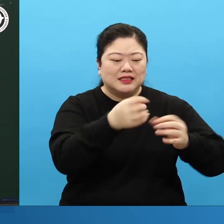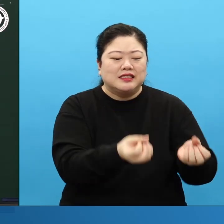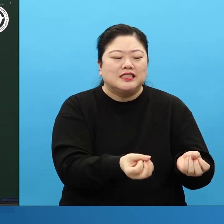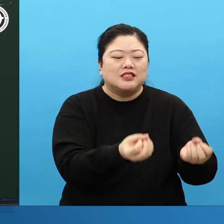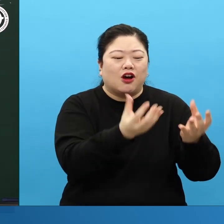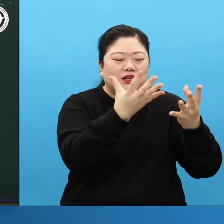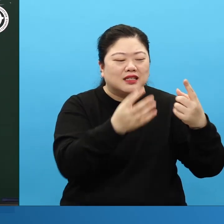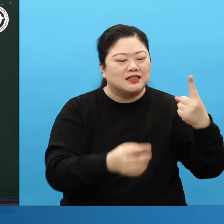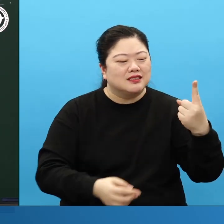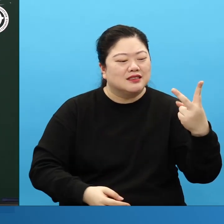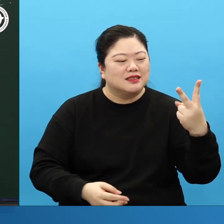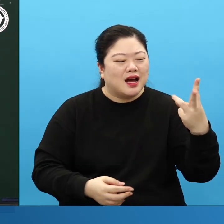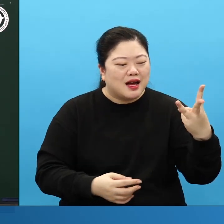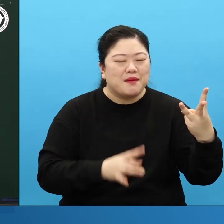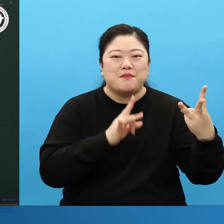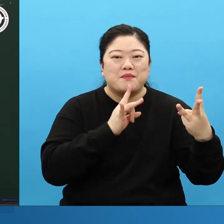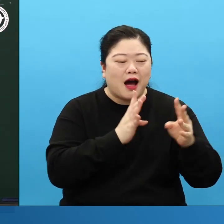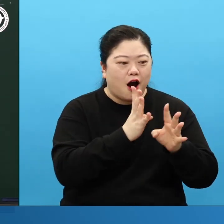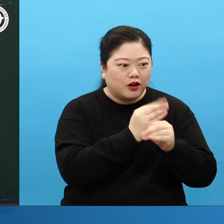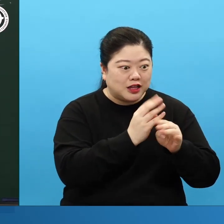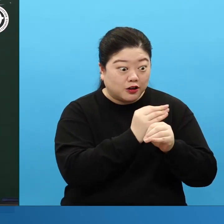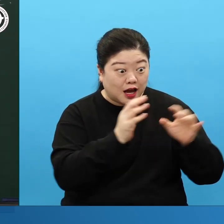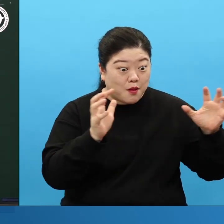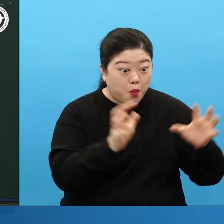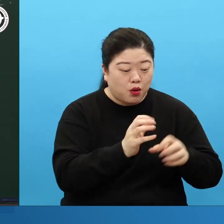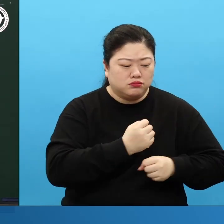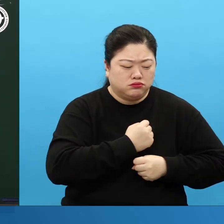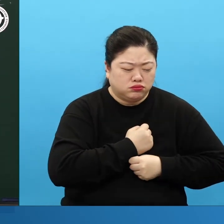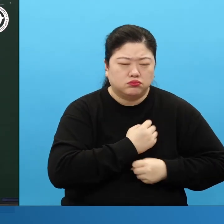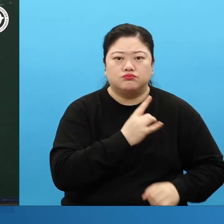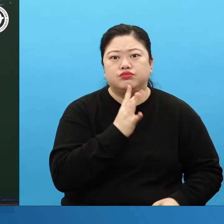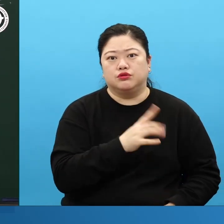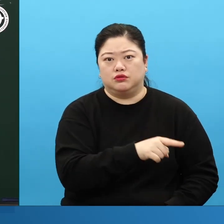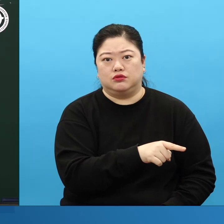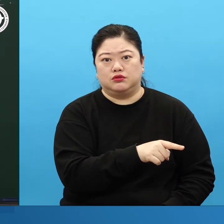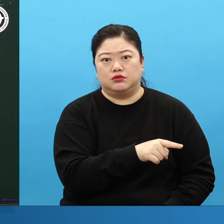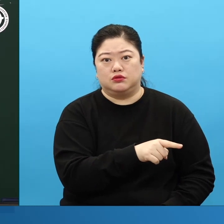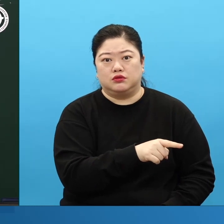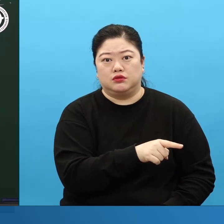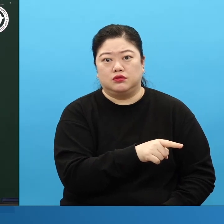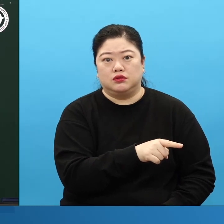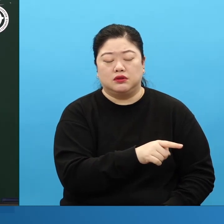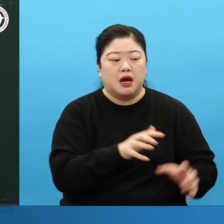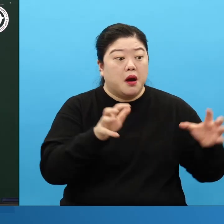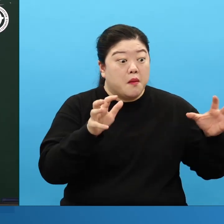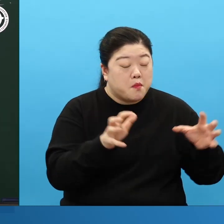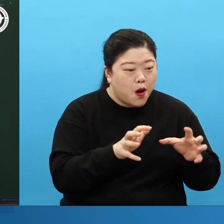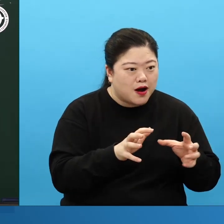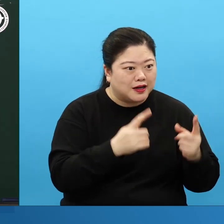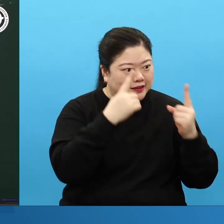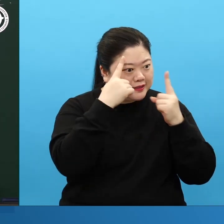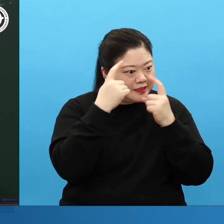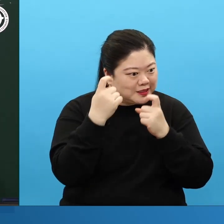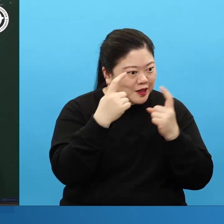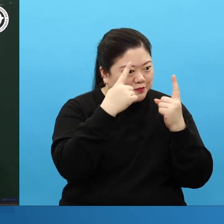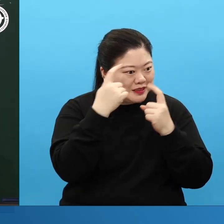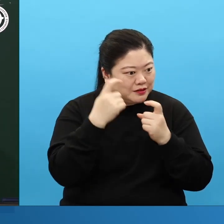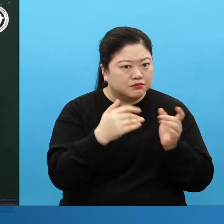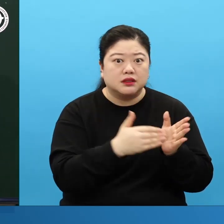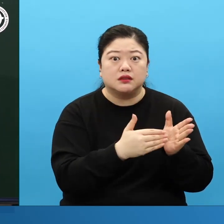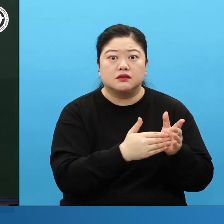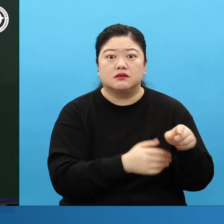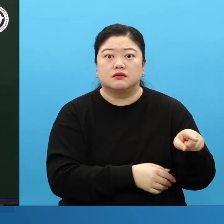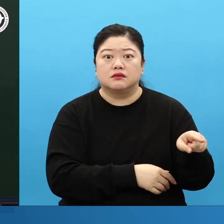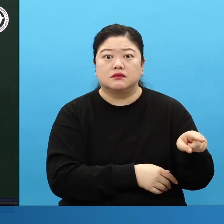fiesta en sí. 우리는 실제 절기가 아니고 이 절기의 내용이 있잖아요. Pero para nosotros no es la fiesta en sí, sino es el contenido